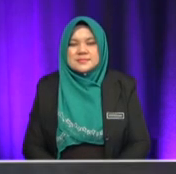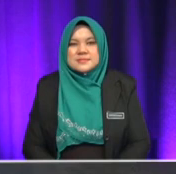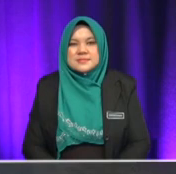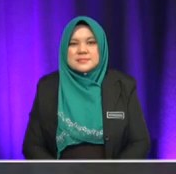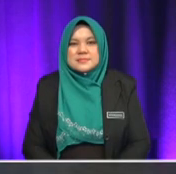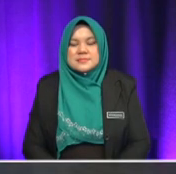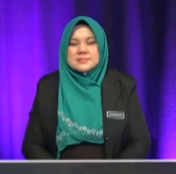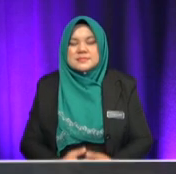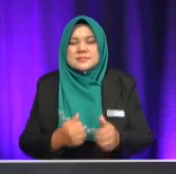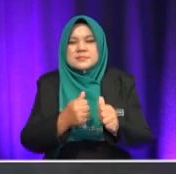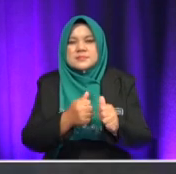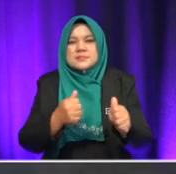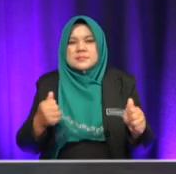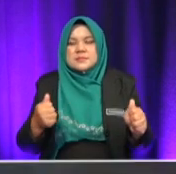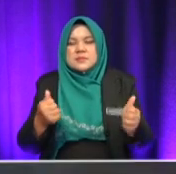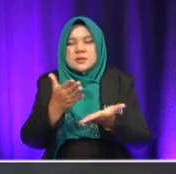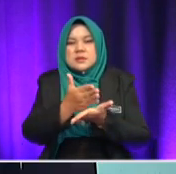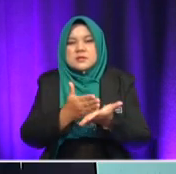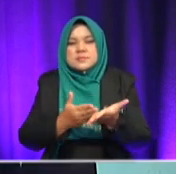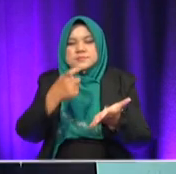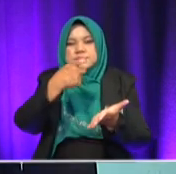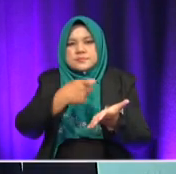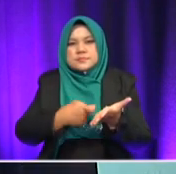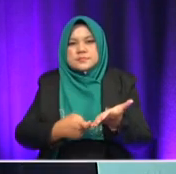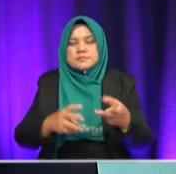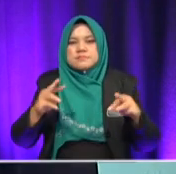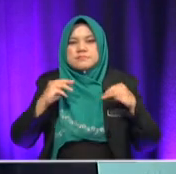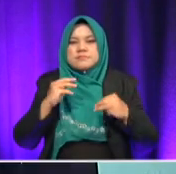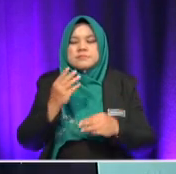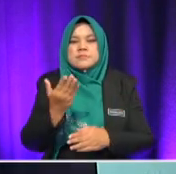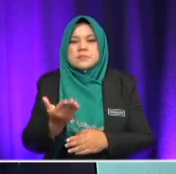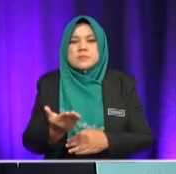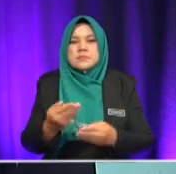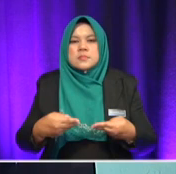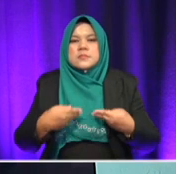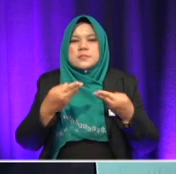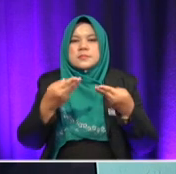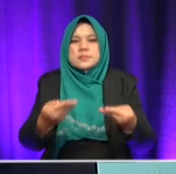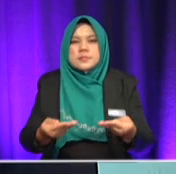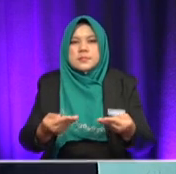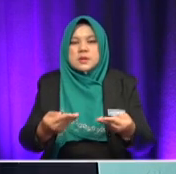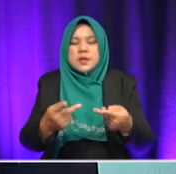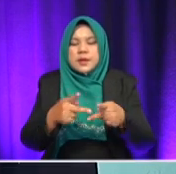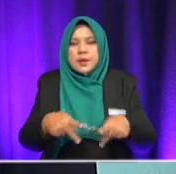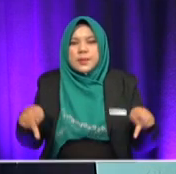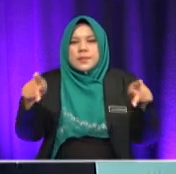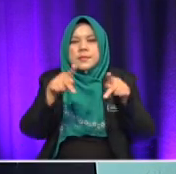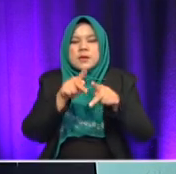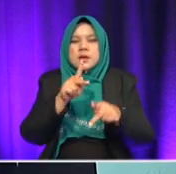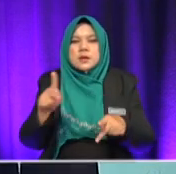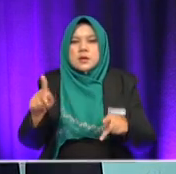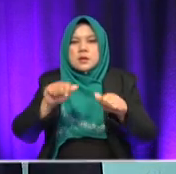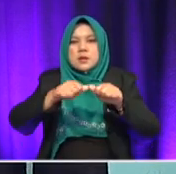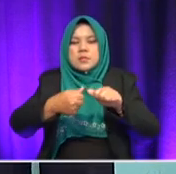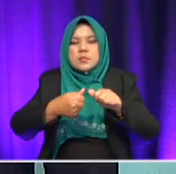sisihkan sebagian harta milik berikan kepada yang memerlukan agar